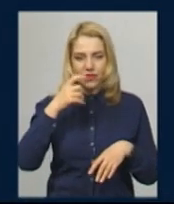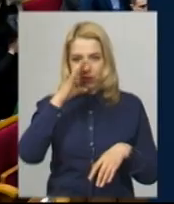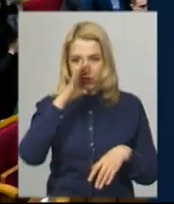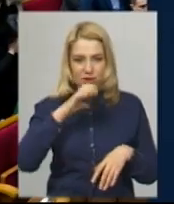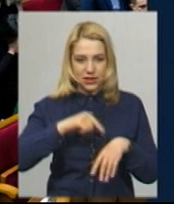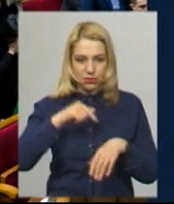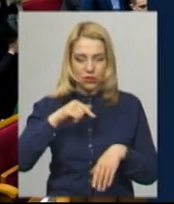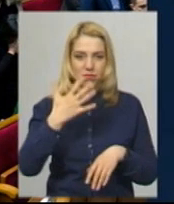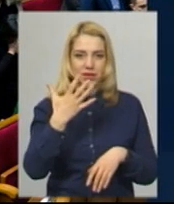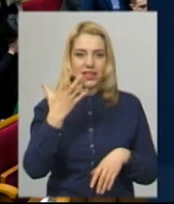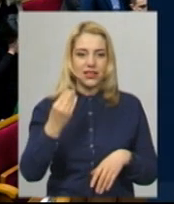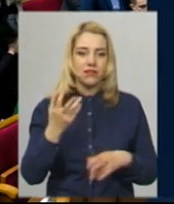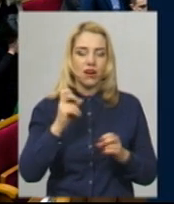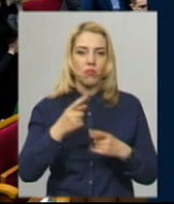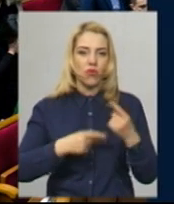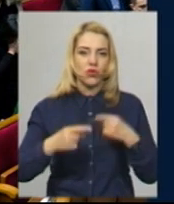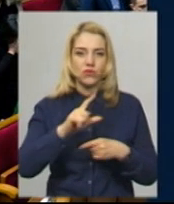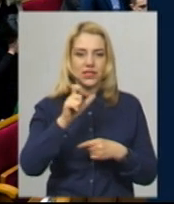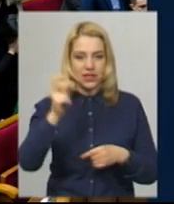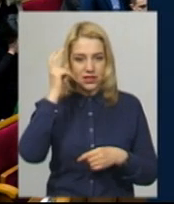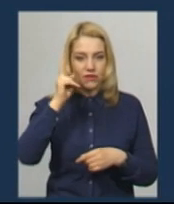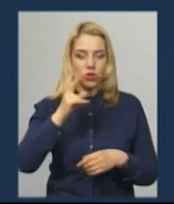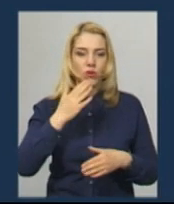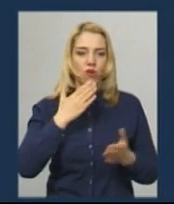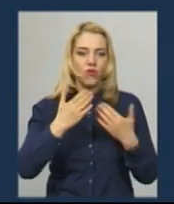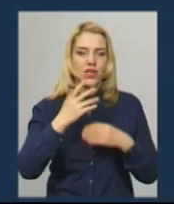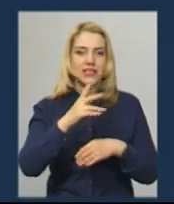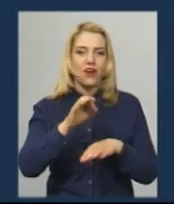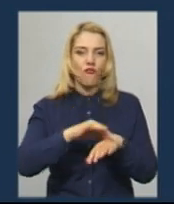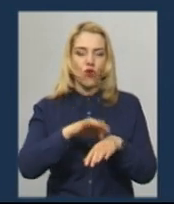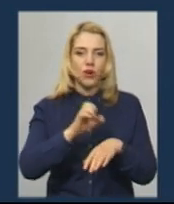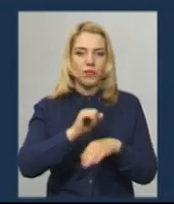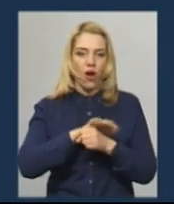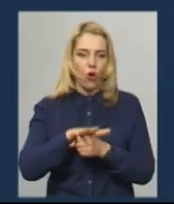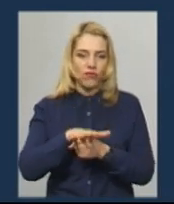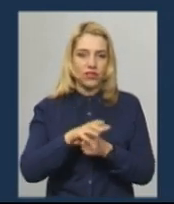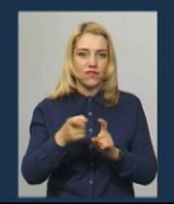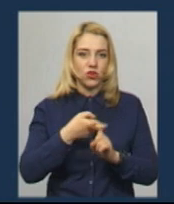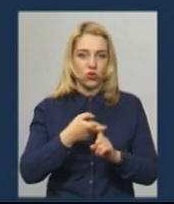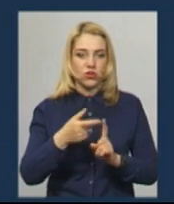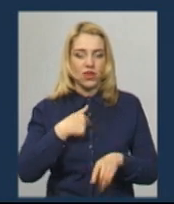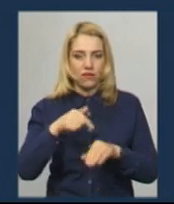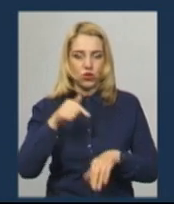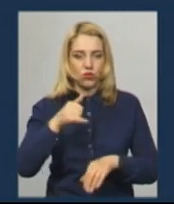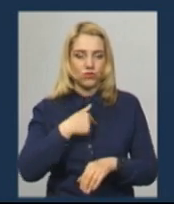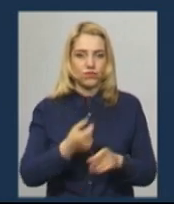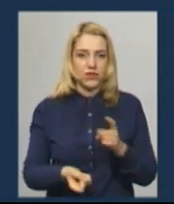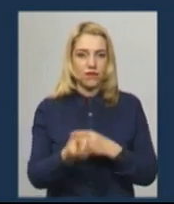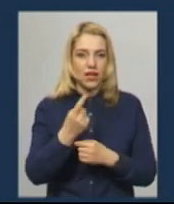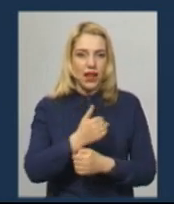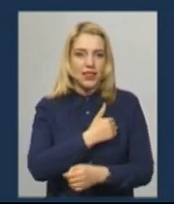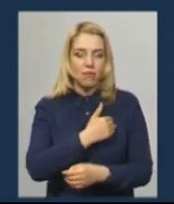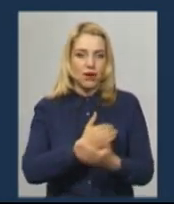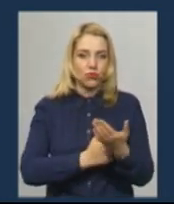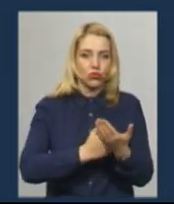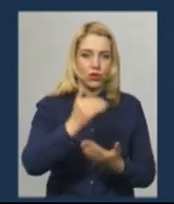як повернувся з Києва, де контактував із хворим на ковід нардепом. Я відчув, що в мене з'явилася температура. Вона була десь в